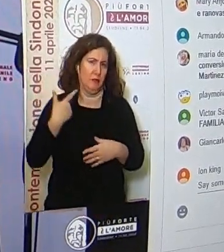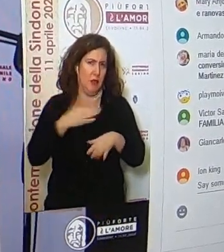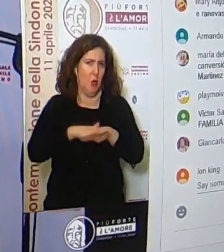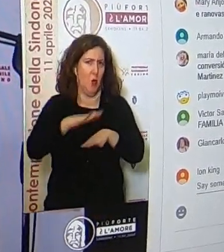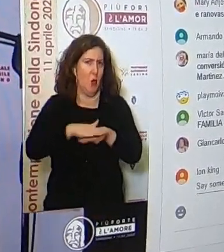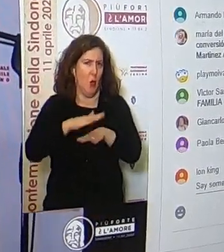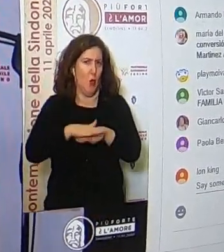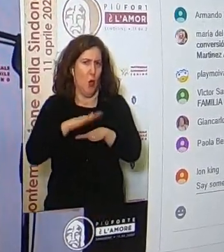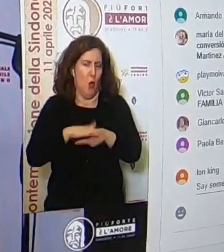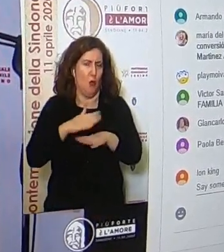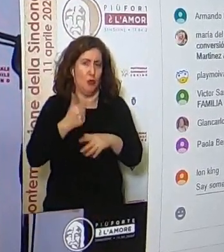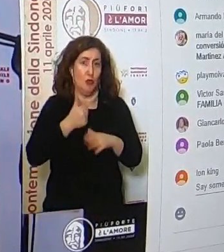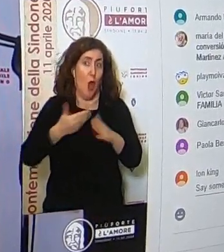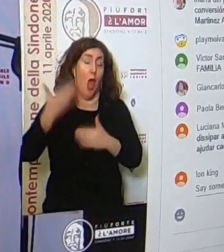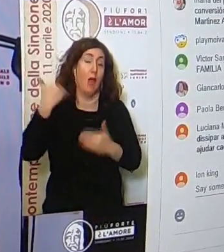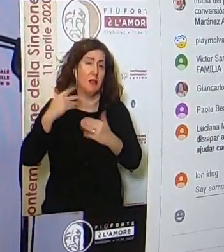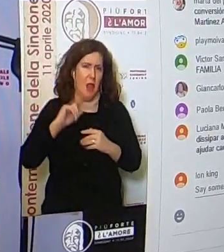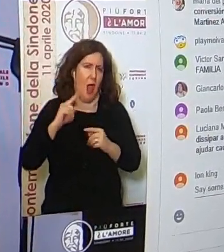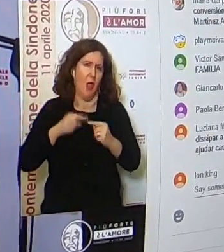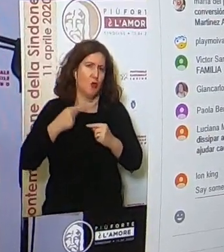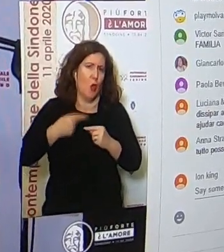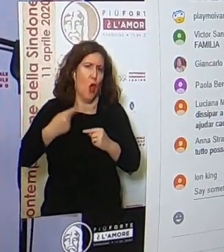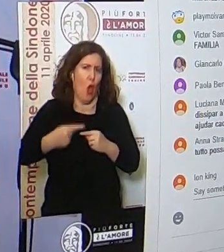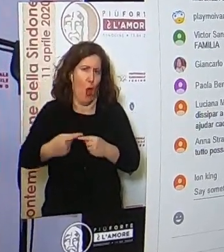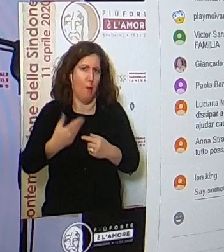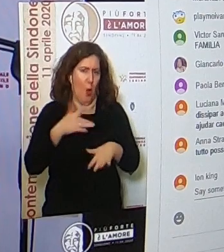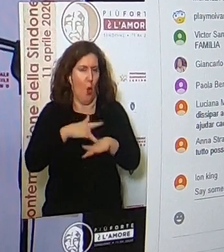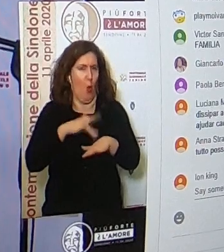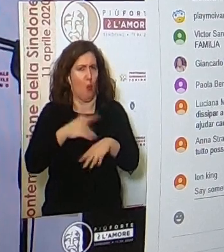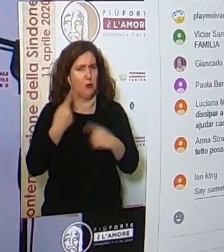non solo nell'antichità, anche in epoche successive.